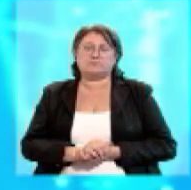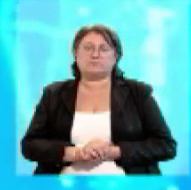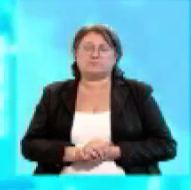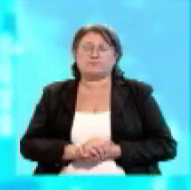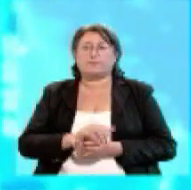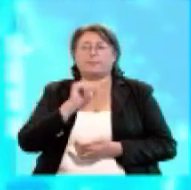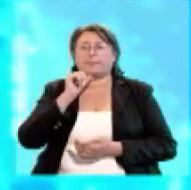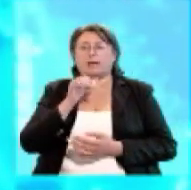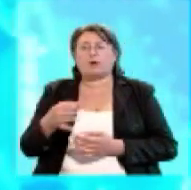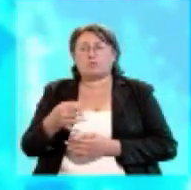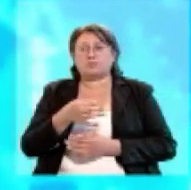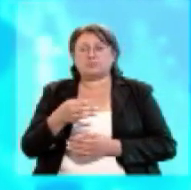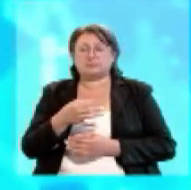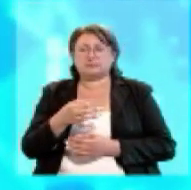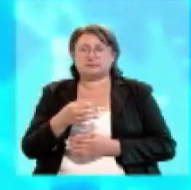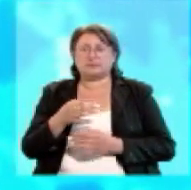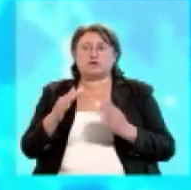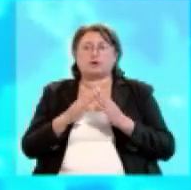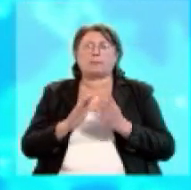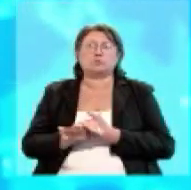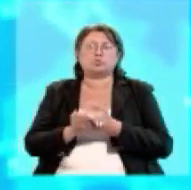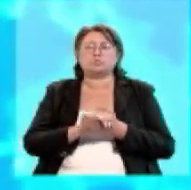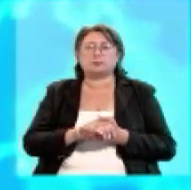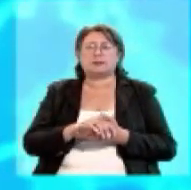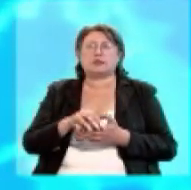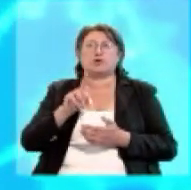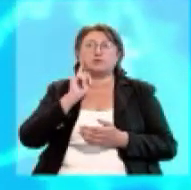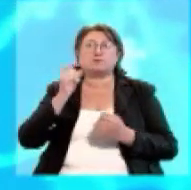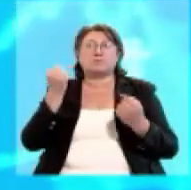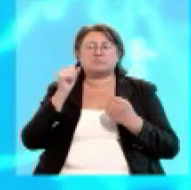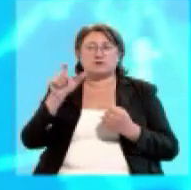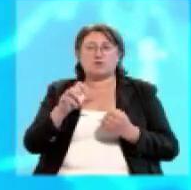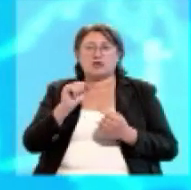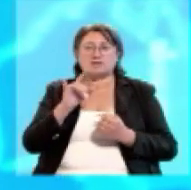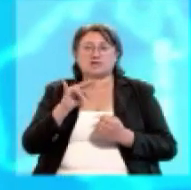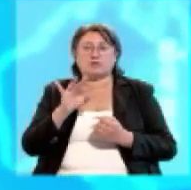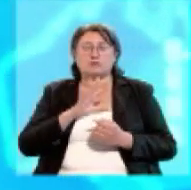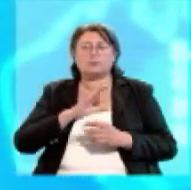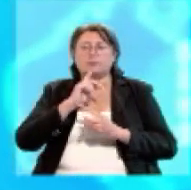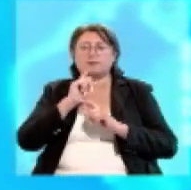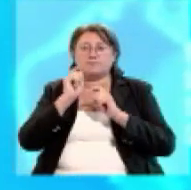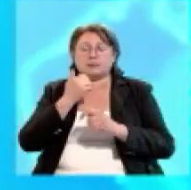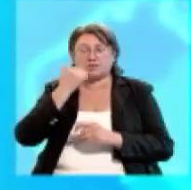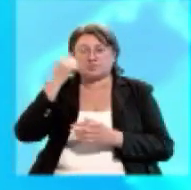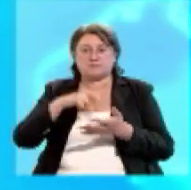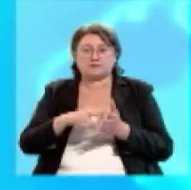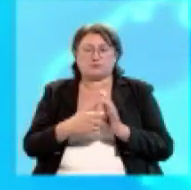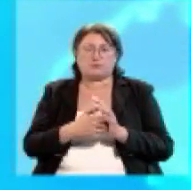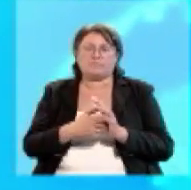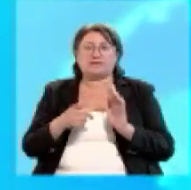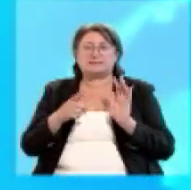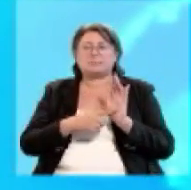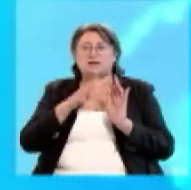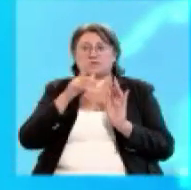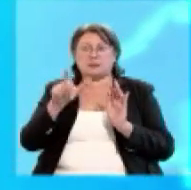Қостанай облыстық достық үйінде жас спортшы Арсений Гизарянға алғыс хат табысталды. 7 жасар палуан аралас жекпе-жек бойынша 3